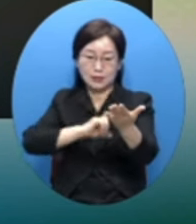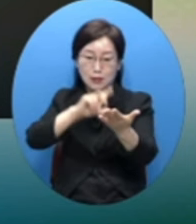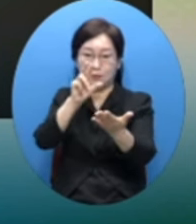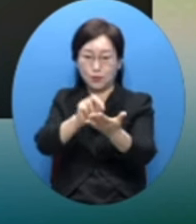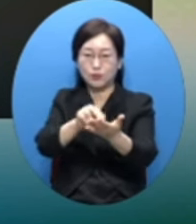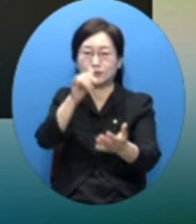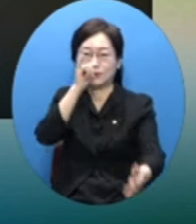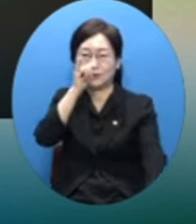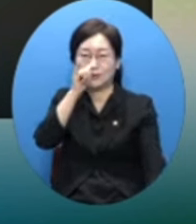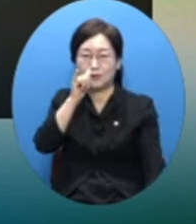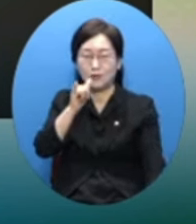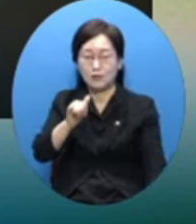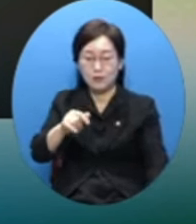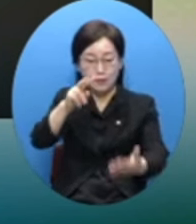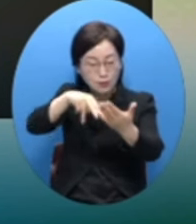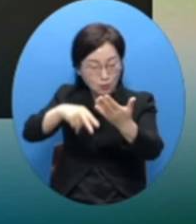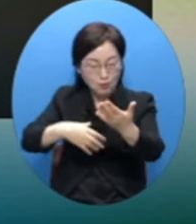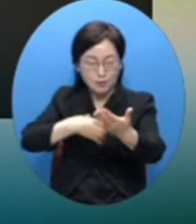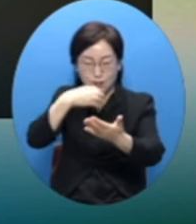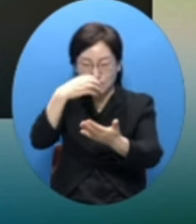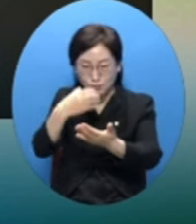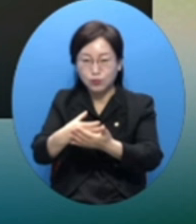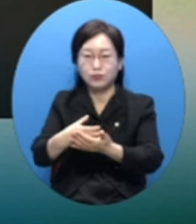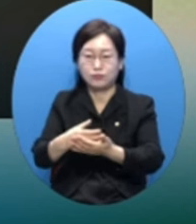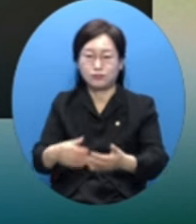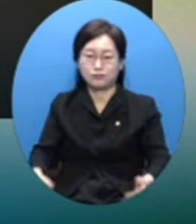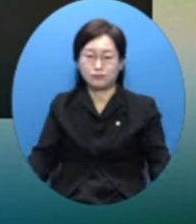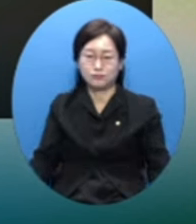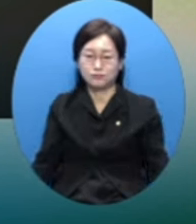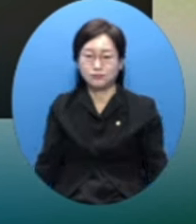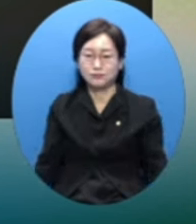책을 읽고 큰 감동을 받았는데